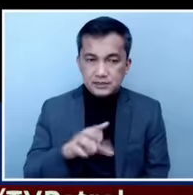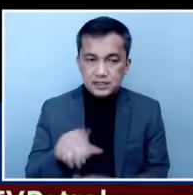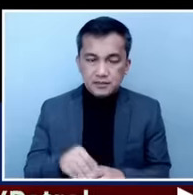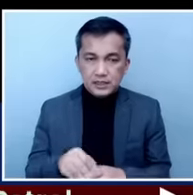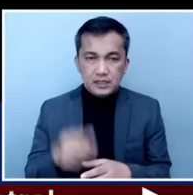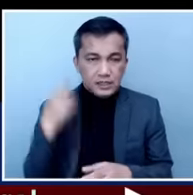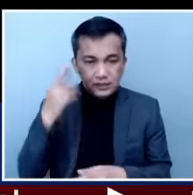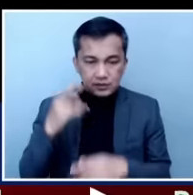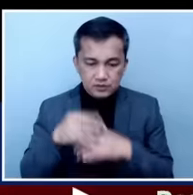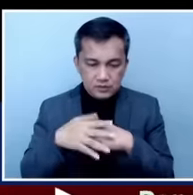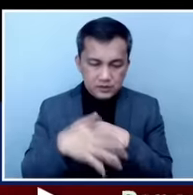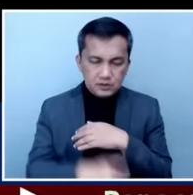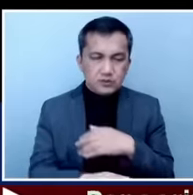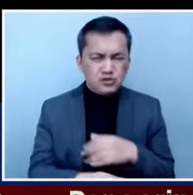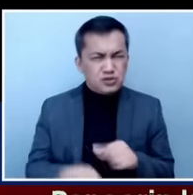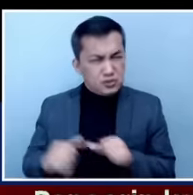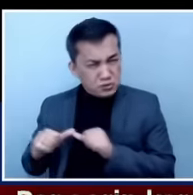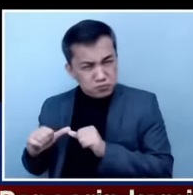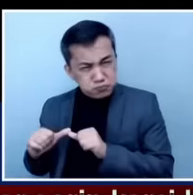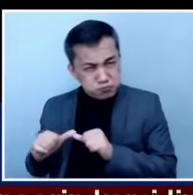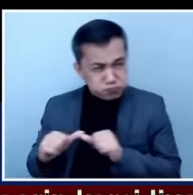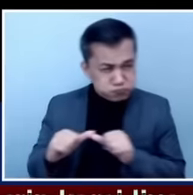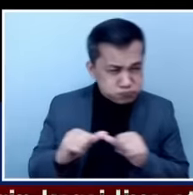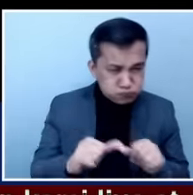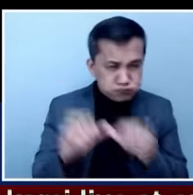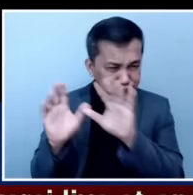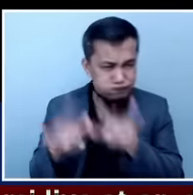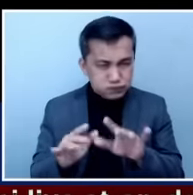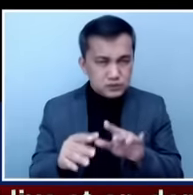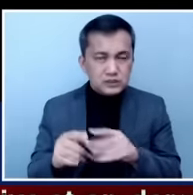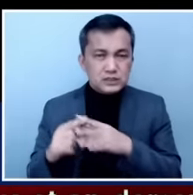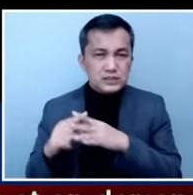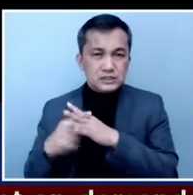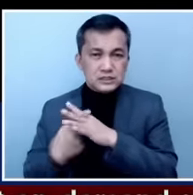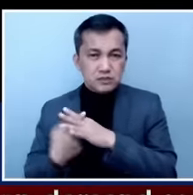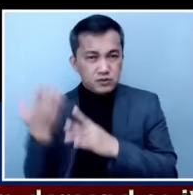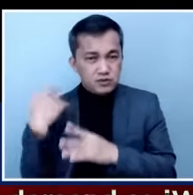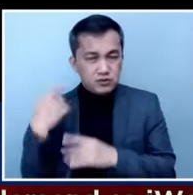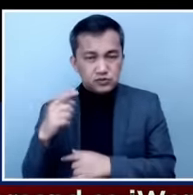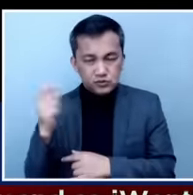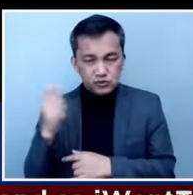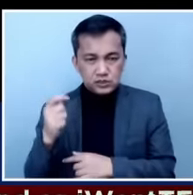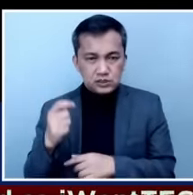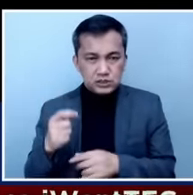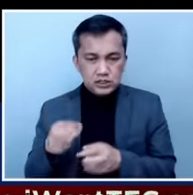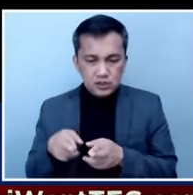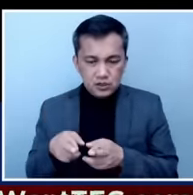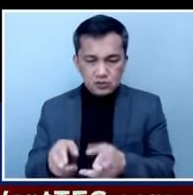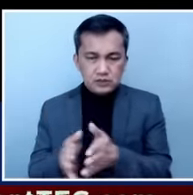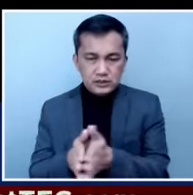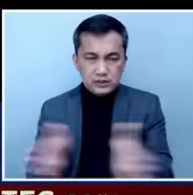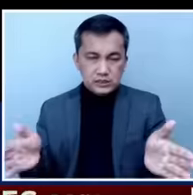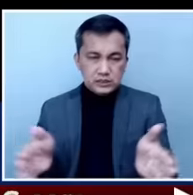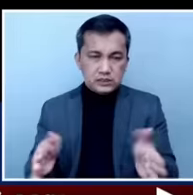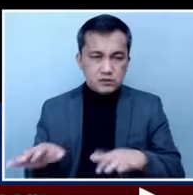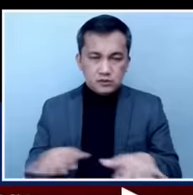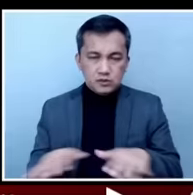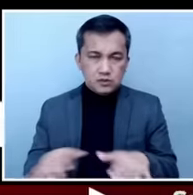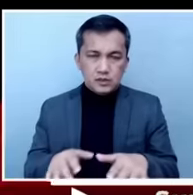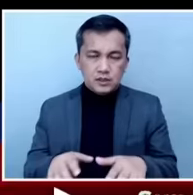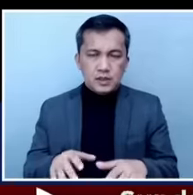landslide, ang halos walang tigil na pag-ulan simula pa noong Martes. Pati ang road widening project din sa lugar, nianig din ang